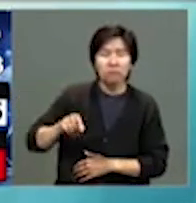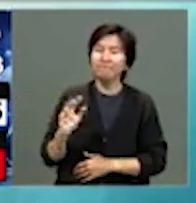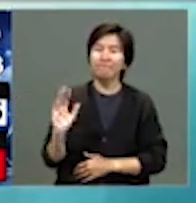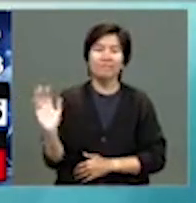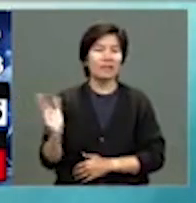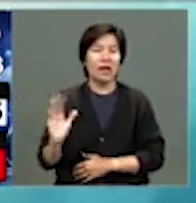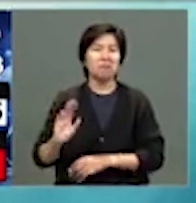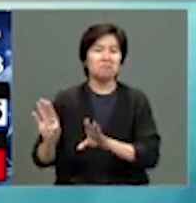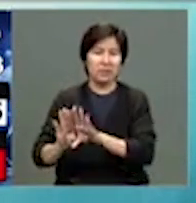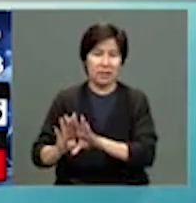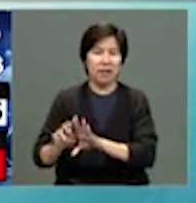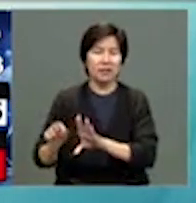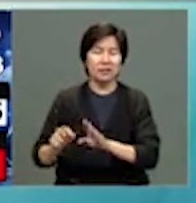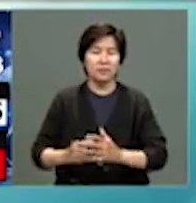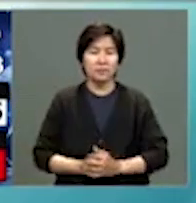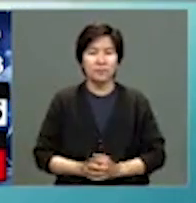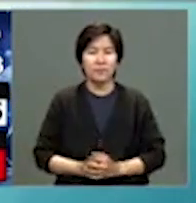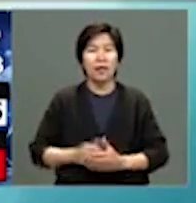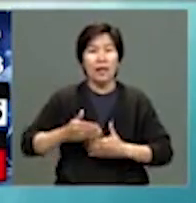ต่อไปครับเป็นกิจกรรมที่ถัดมาคือสถานพัฒนาเด็กปฐมวัยศูนย์เด็กเล็กนะครับพูดง่ายๆก็คือศูนย์เด็กเล็กกับเราสถานที่ดูแลผู้สูงอายุจากเดิมเนี่ยบอกให้ผู้ที่ที่พักค้างเป็นประจำแล้วเนี่ยได้รับการดูแลเกาะนั้นเปิดได้แต่ไปกับรายวันเนี่ยไม่ได้นะในช่วงของระยะที่3